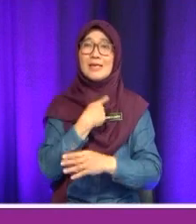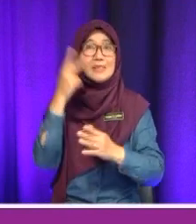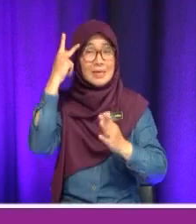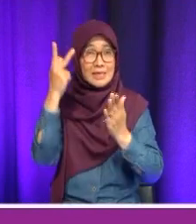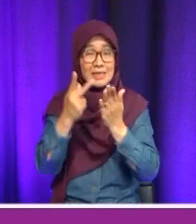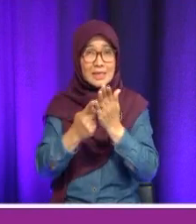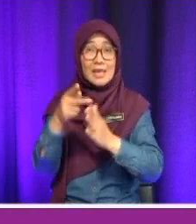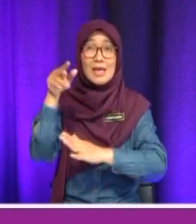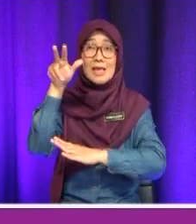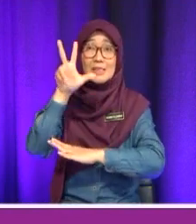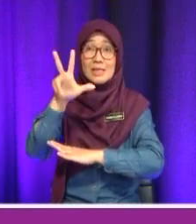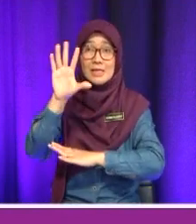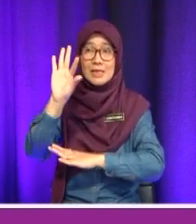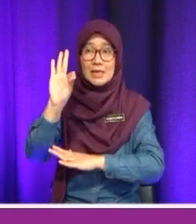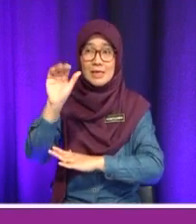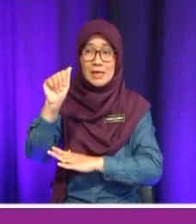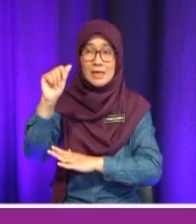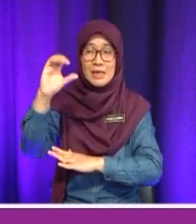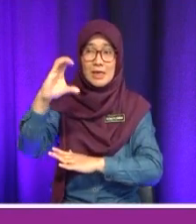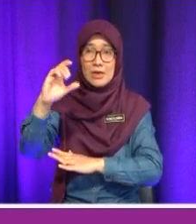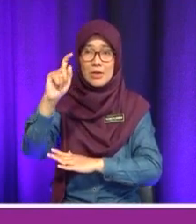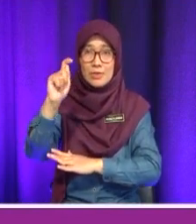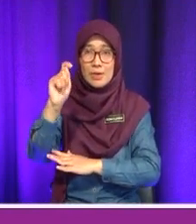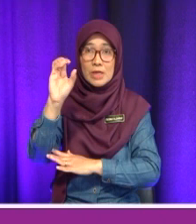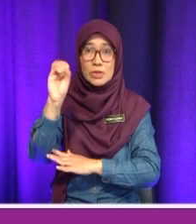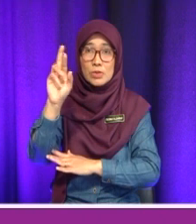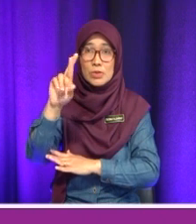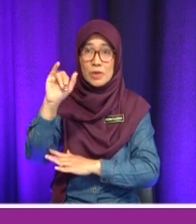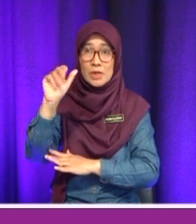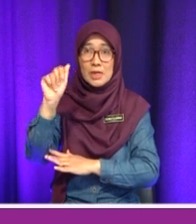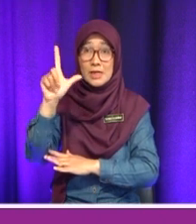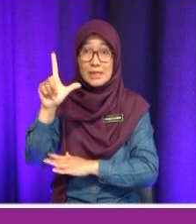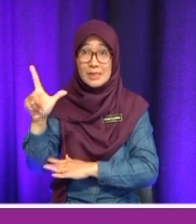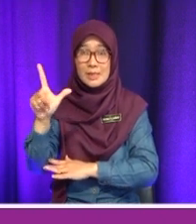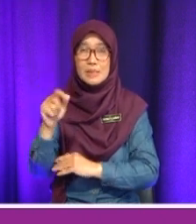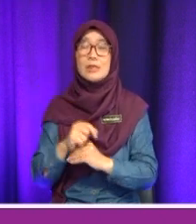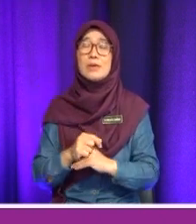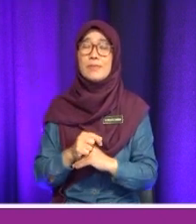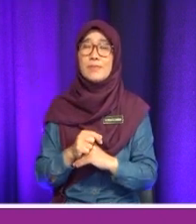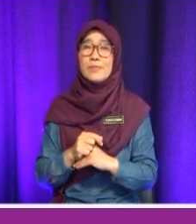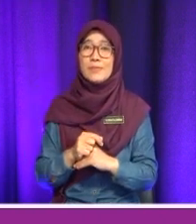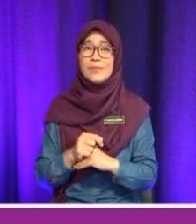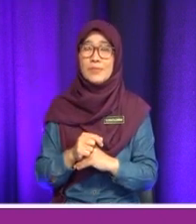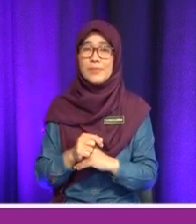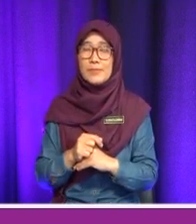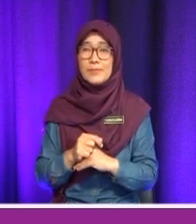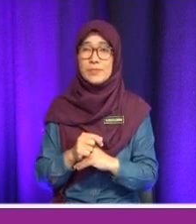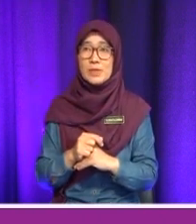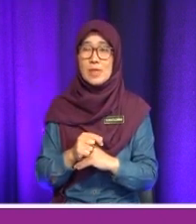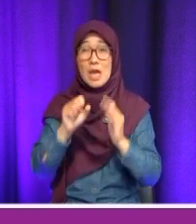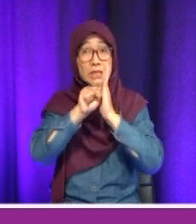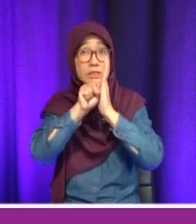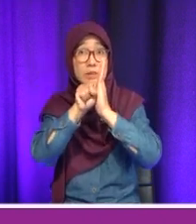camera factory ini perkataan baru mungkin Oke bagi murid-murid ikatan 5 Oke dalam pilih atur kita ada simbol vektor